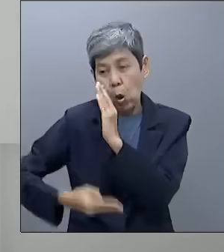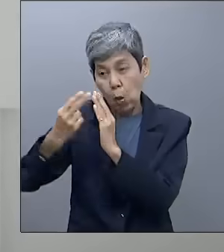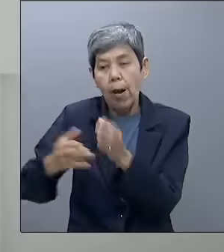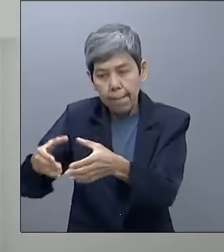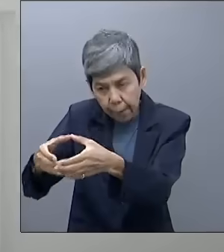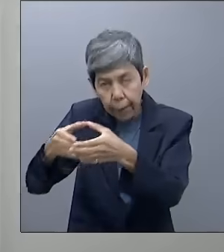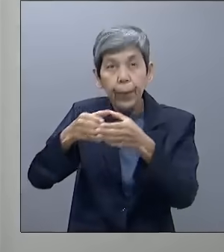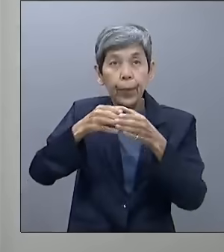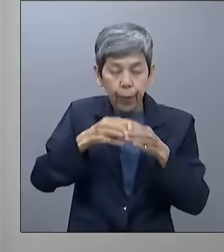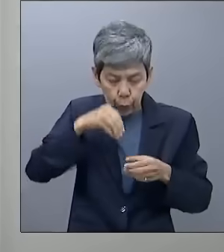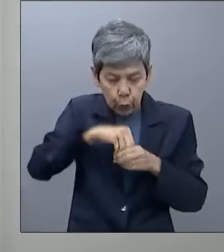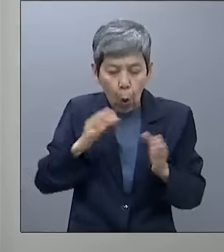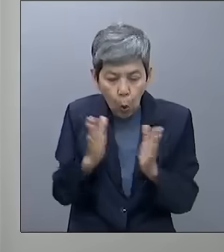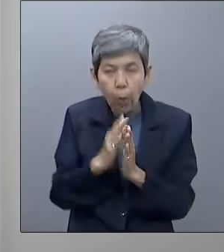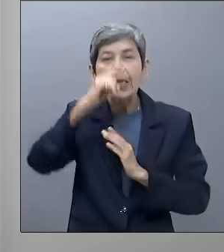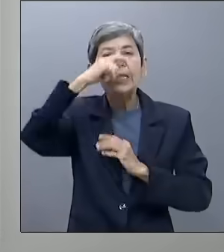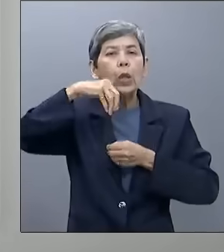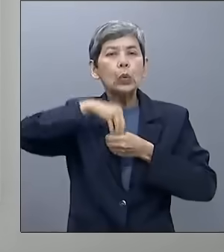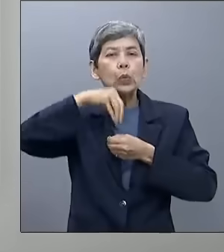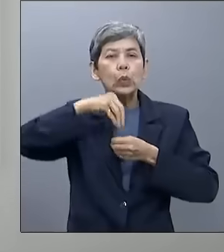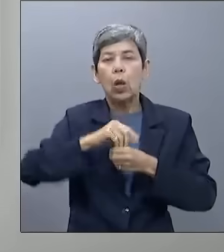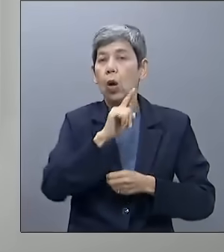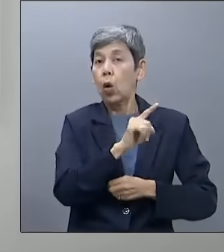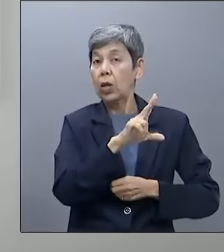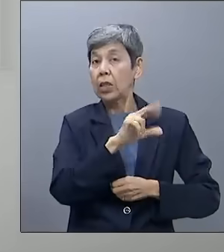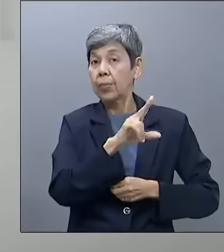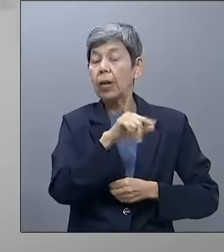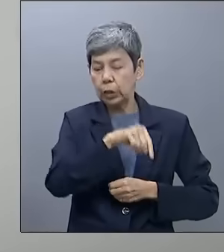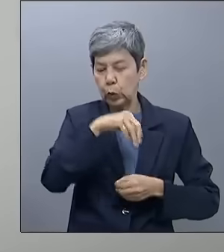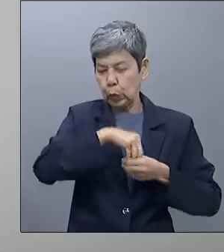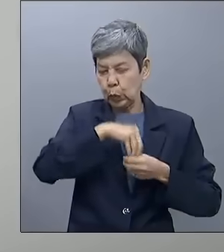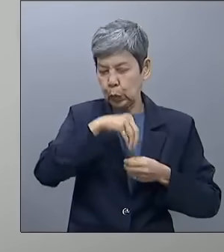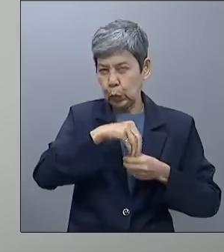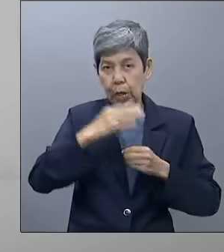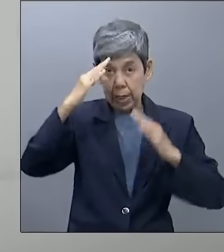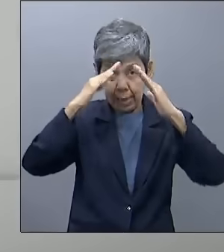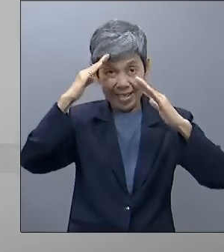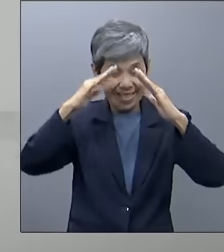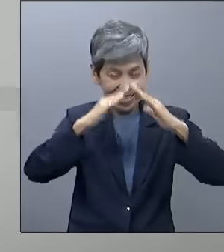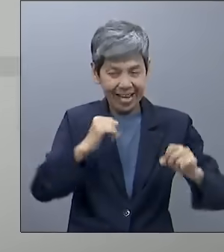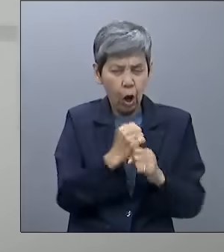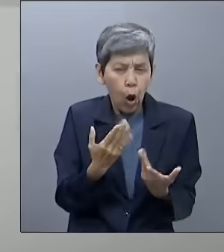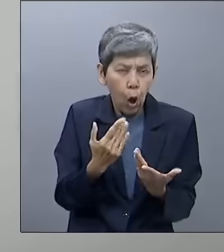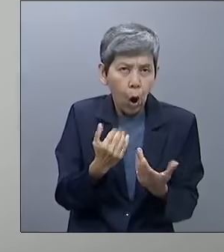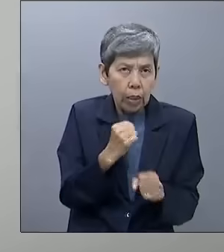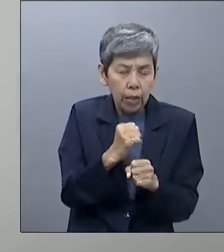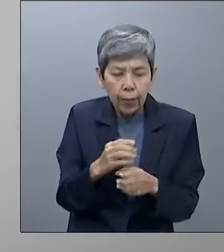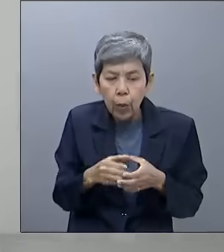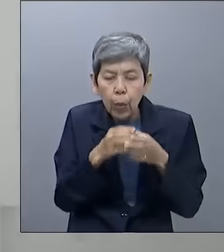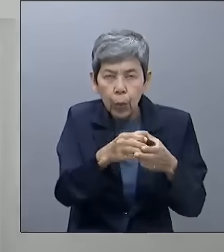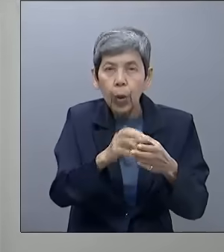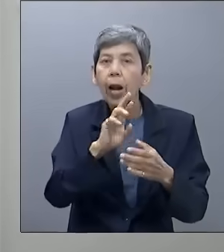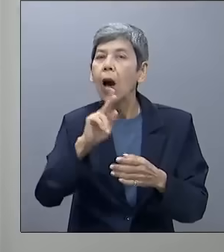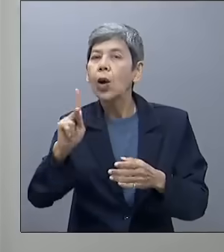แห่งเอาไปรวมกับคนไทยก่อนหน้านี้ 133คนที่อยู่ในค่ายทหารรอการเดินทางออกมาจากเมืองเล่า